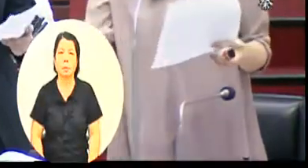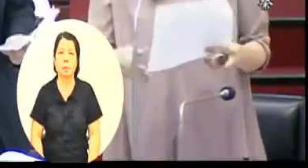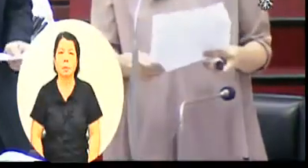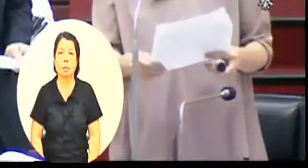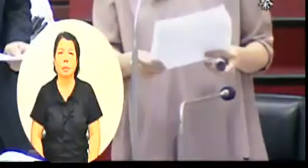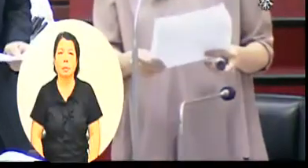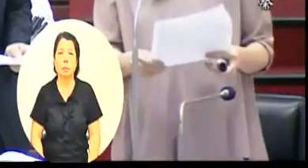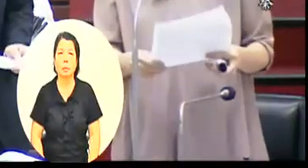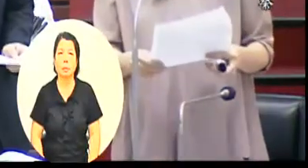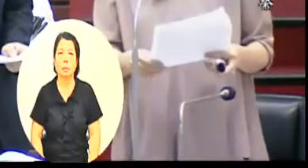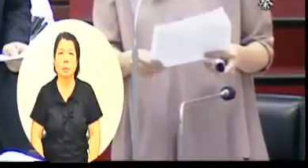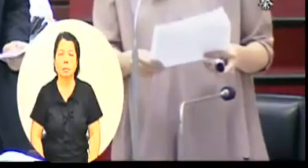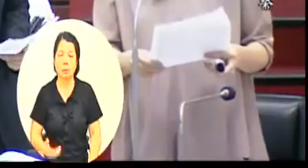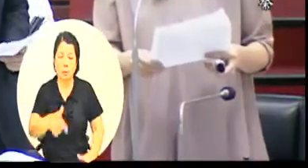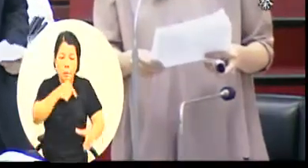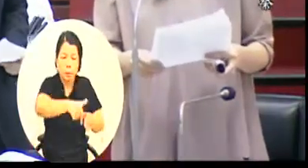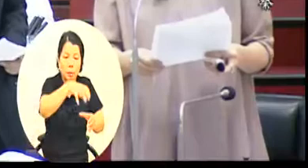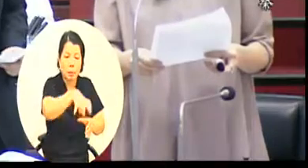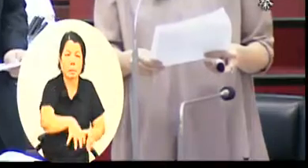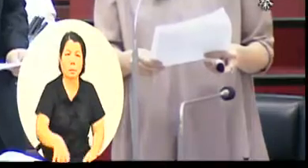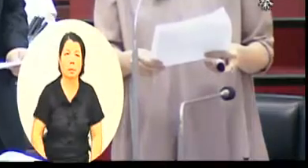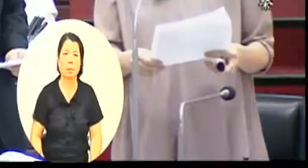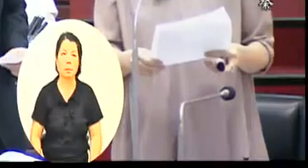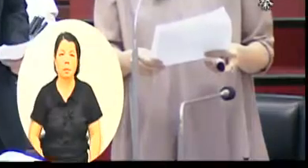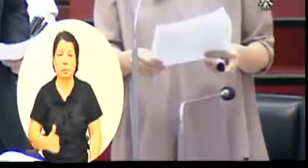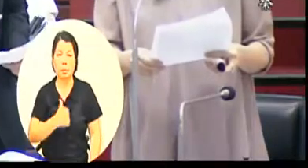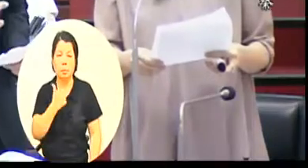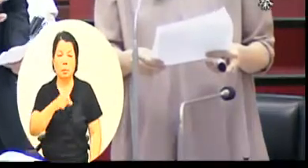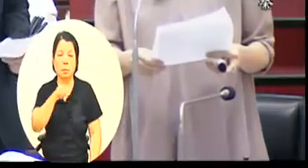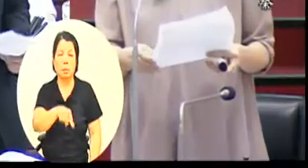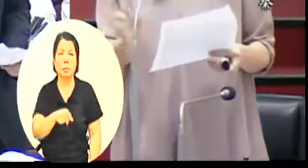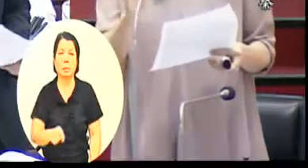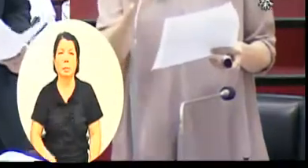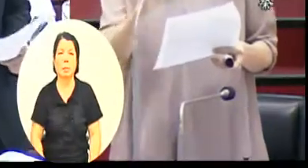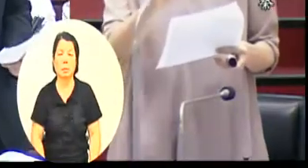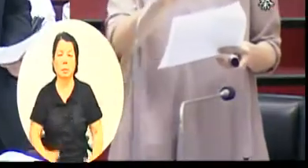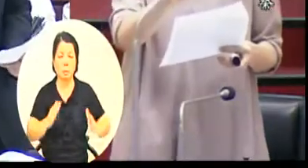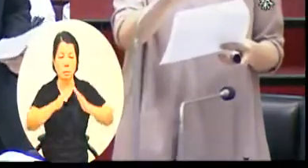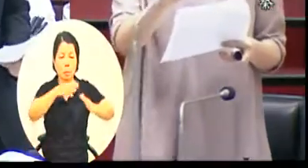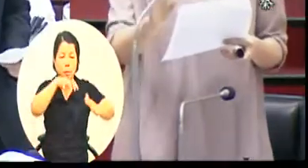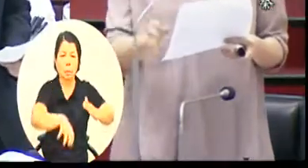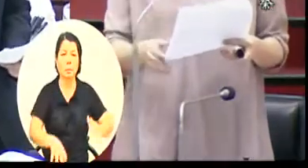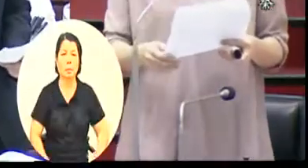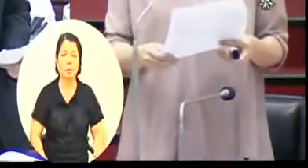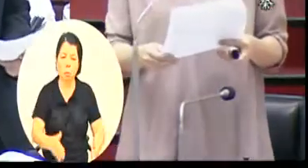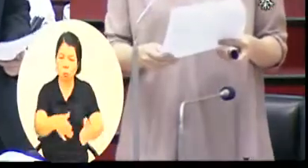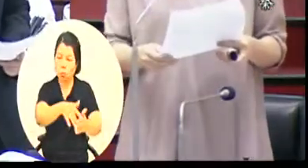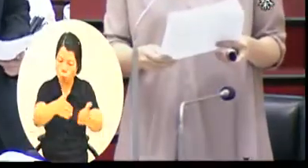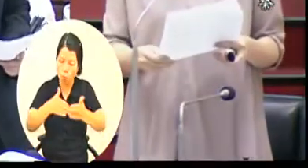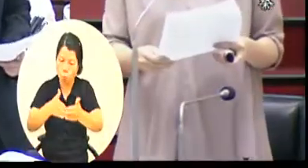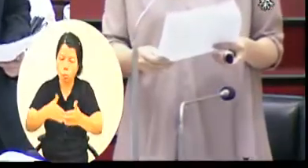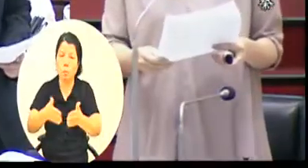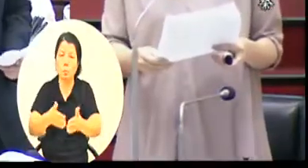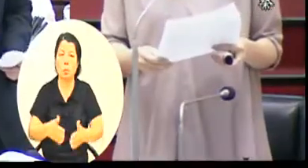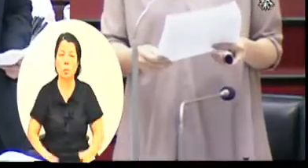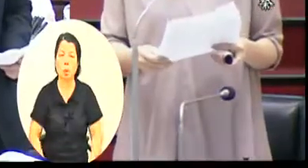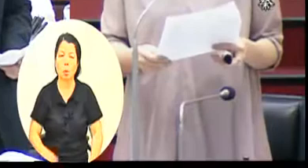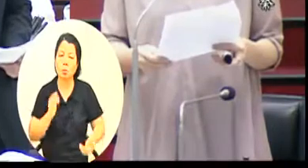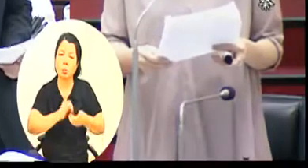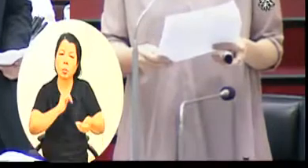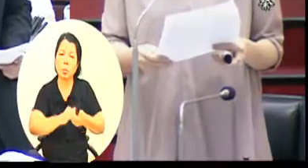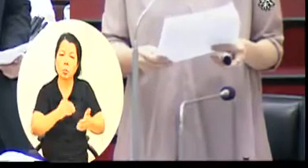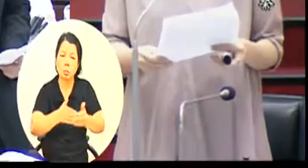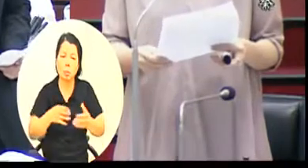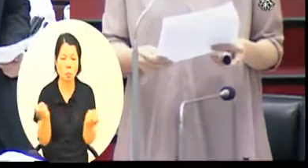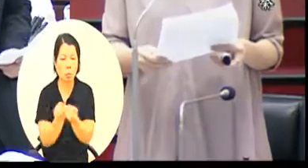所以因为加油站这个事情，事实上它在一个城市里面它都会有需要，它不见得说它一定只是有发